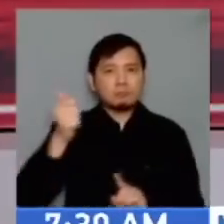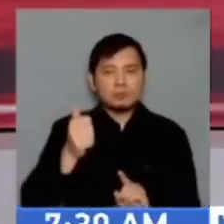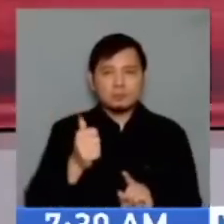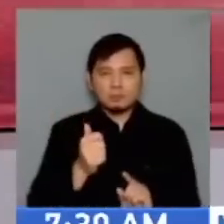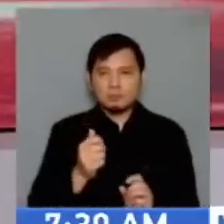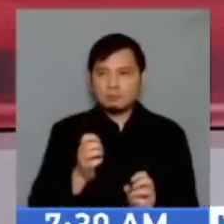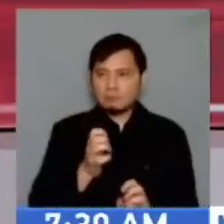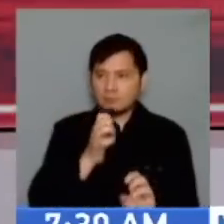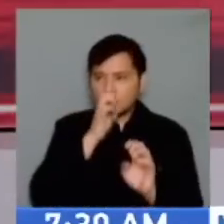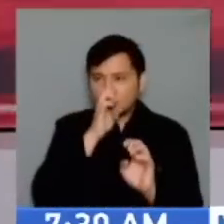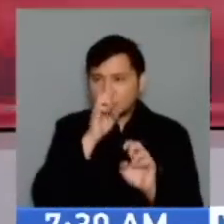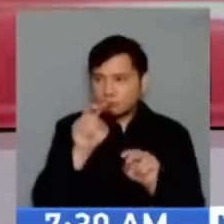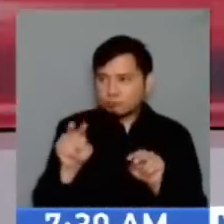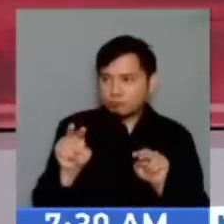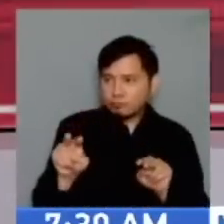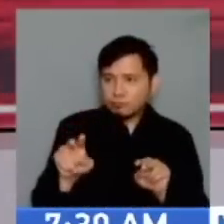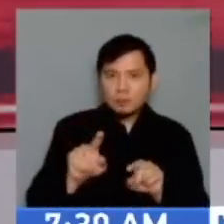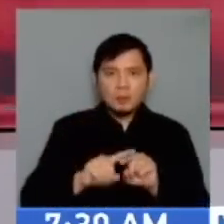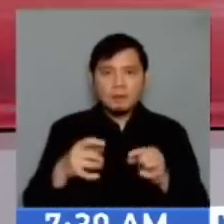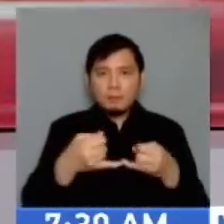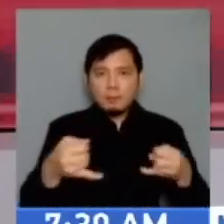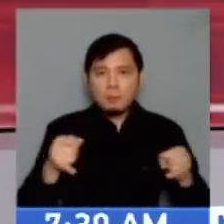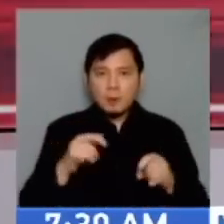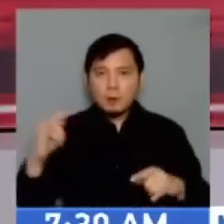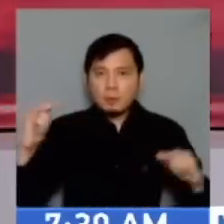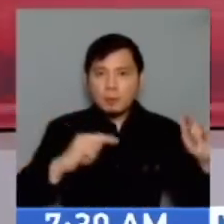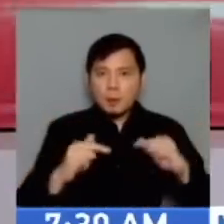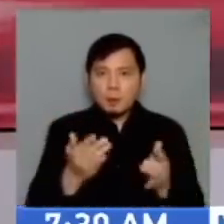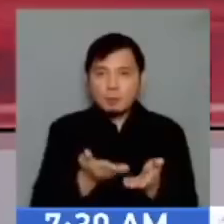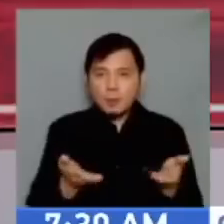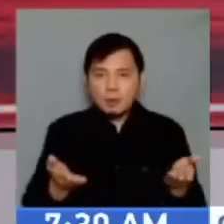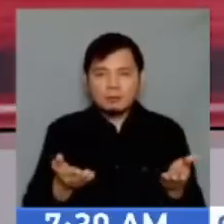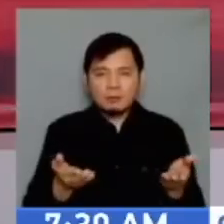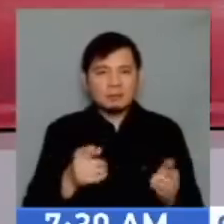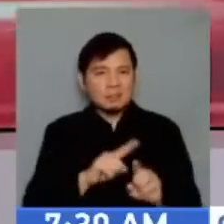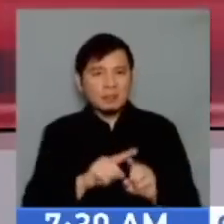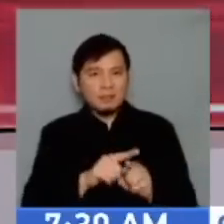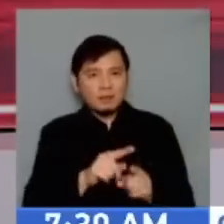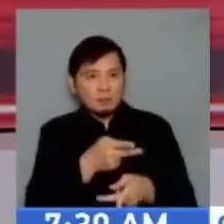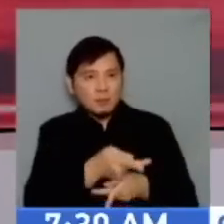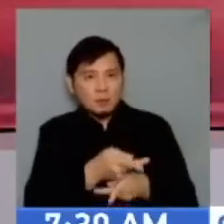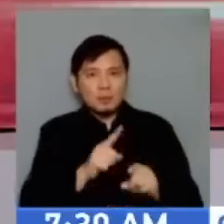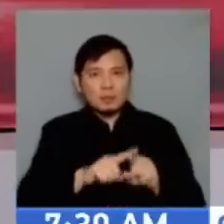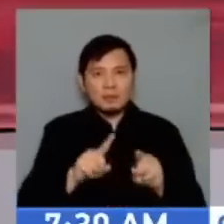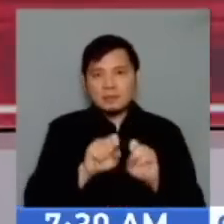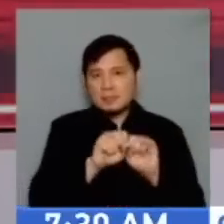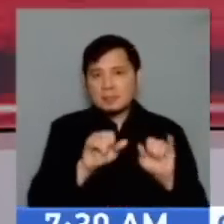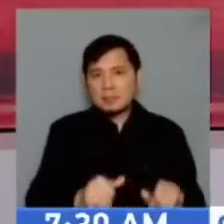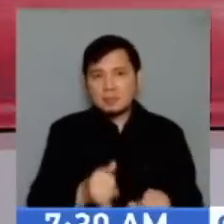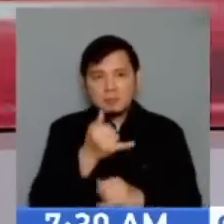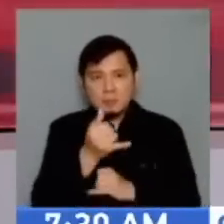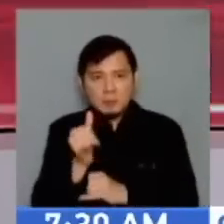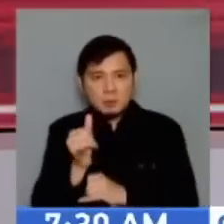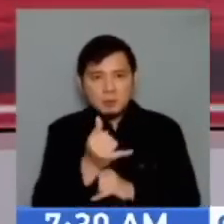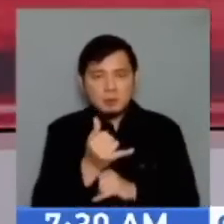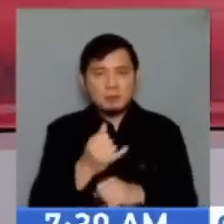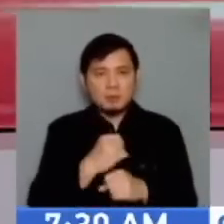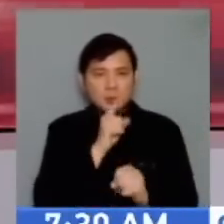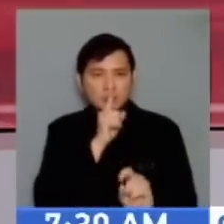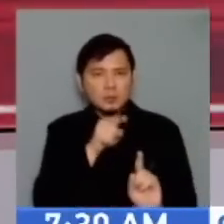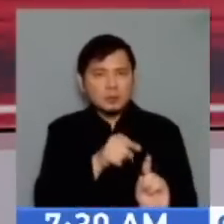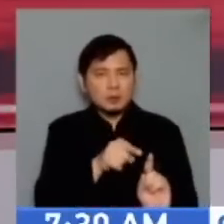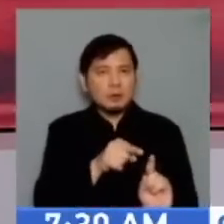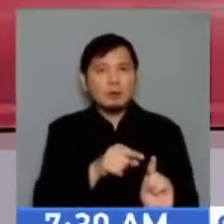sa mga borders at aktibong pagsubaybay sa mga surveillance system. At para talakayin kung ano nga ba ang monkeypox